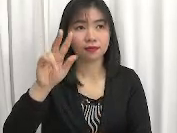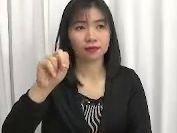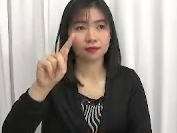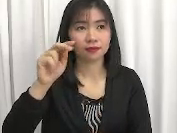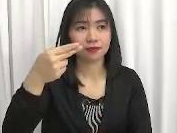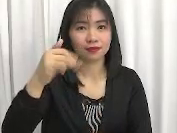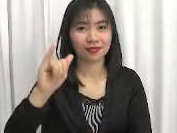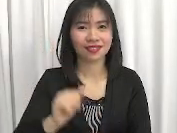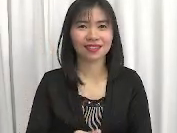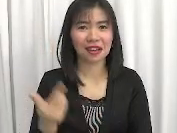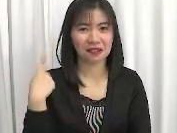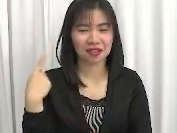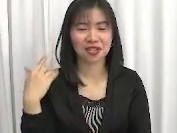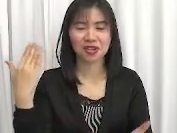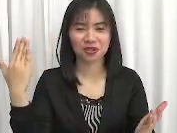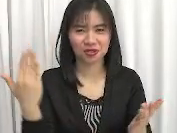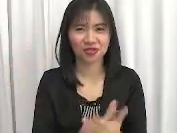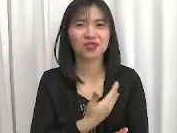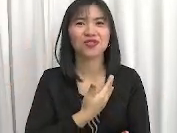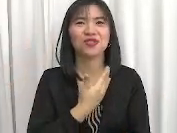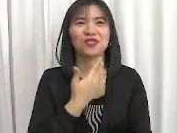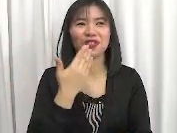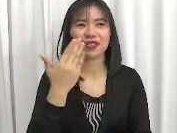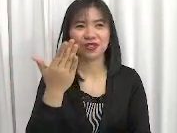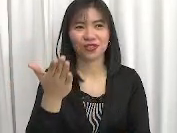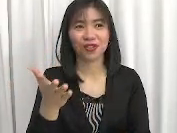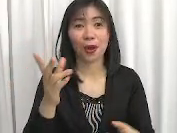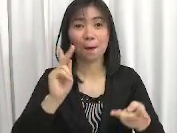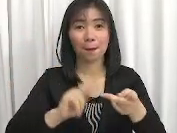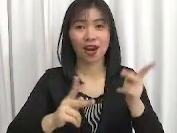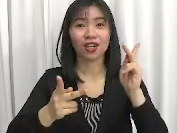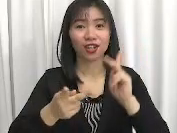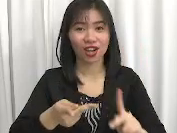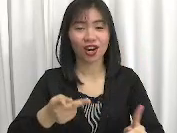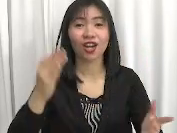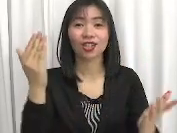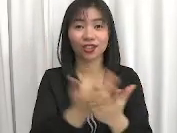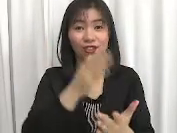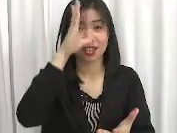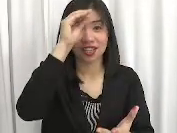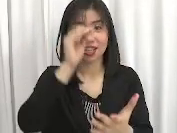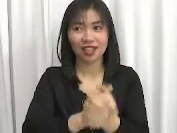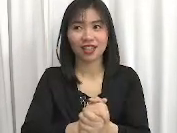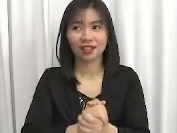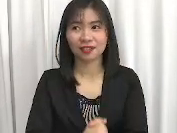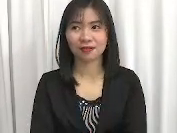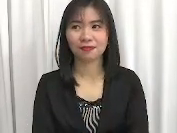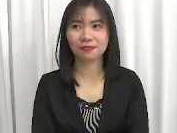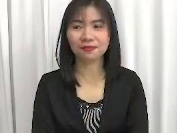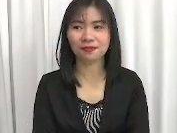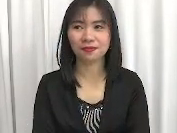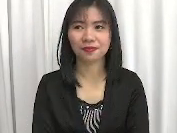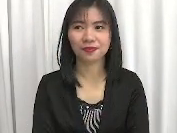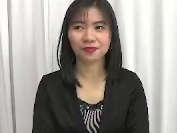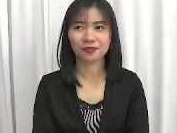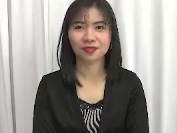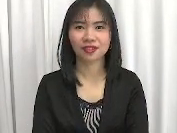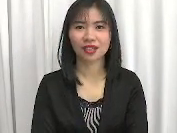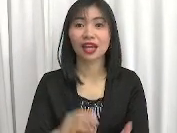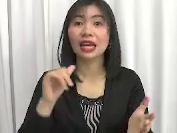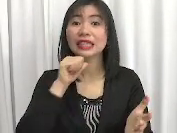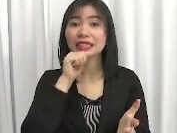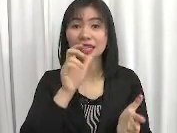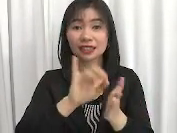new daddy. Wow! Ah, of course, talagang pinoproseso yan. Di ba, oh, hindi Rudy? Naman yan, Sir Rudy, isang gabi lang